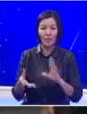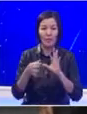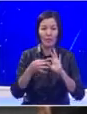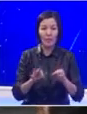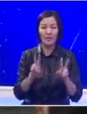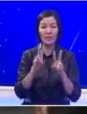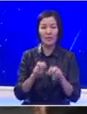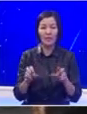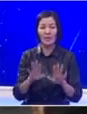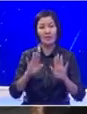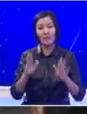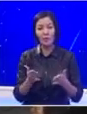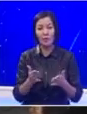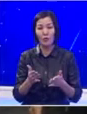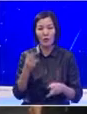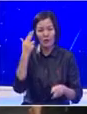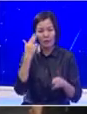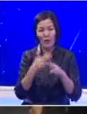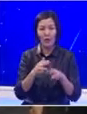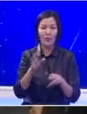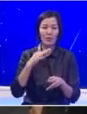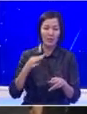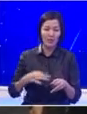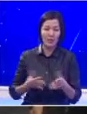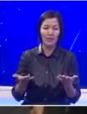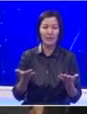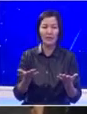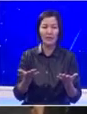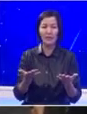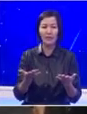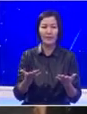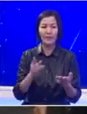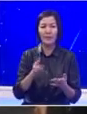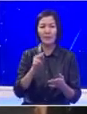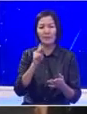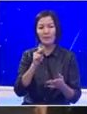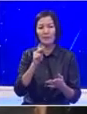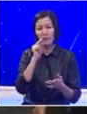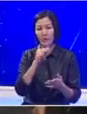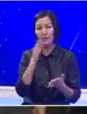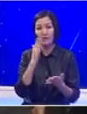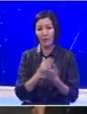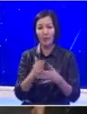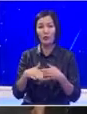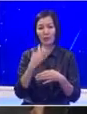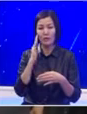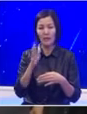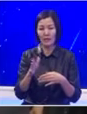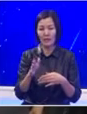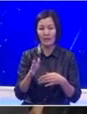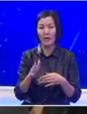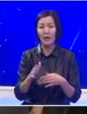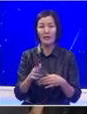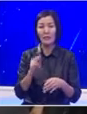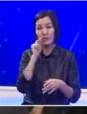жаңа өздеріңіздің біреулеріңіз, бауырларыңыз, біреулеріңіздің балаларыңыз кімнің кінәсі жоқ болса, ол әрине, он заң бар ғой,